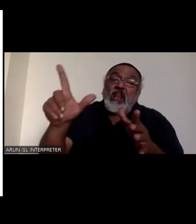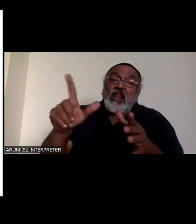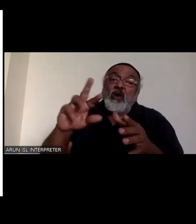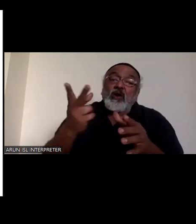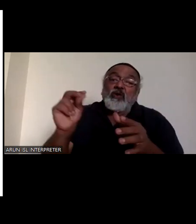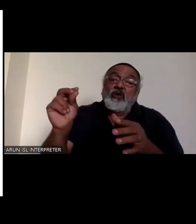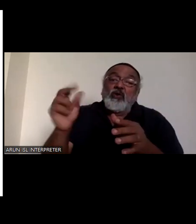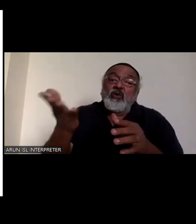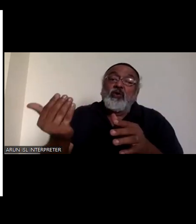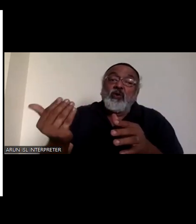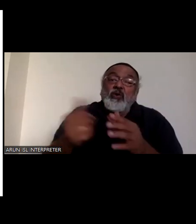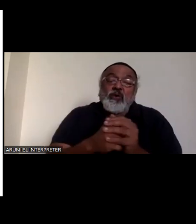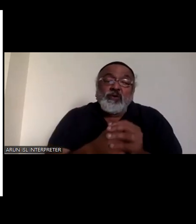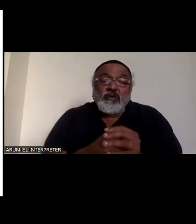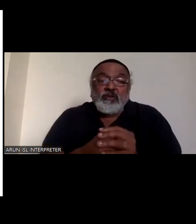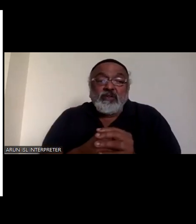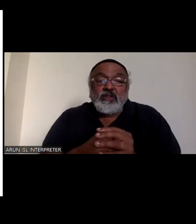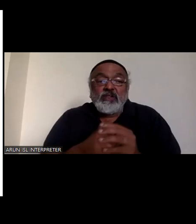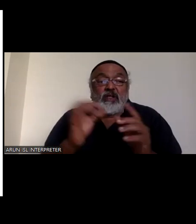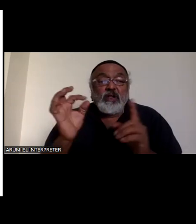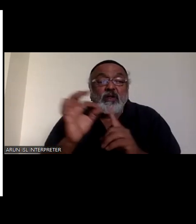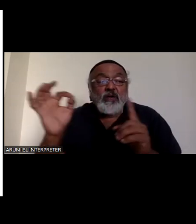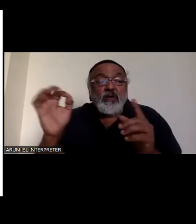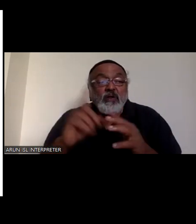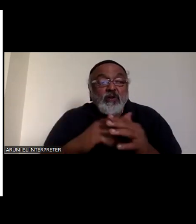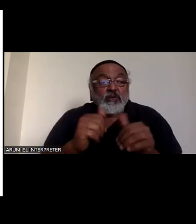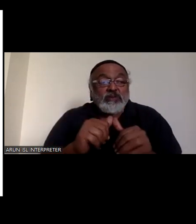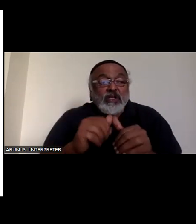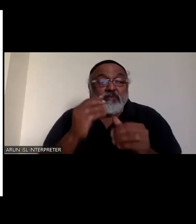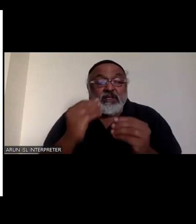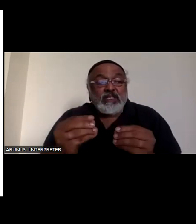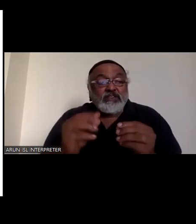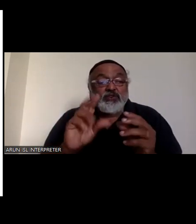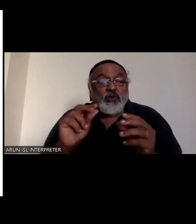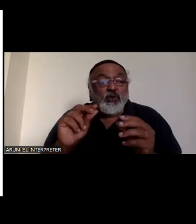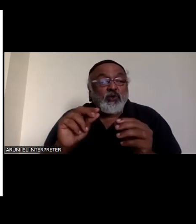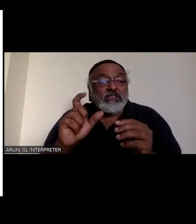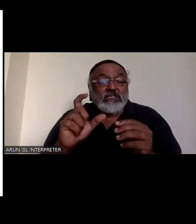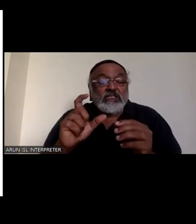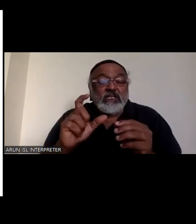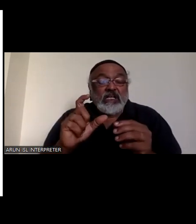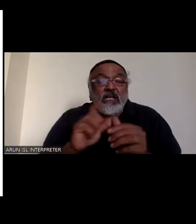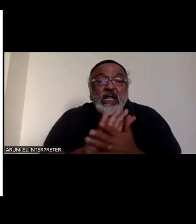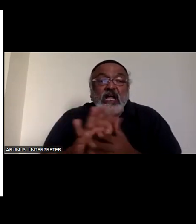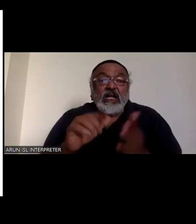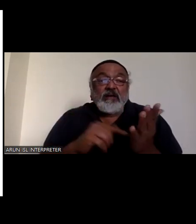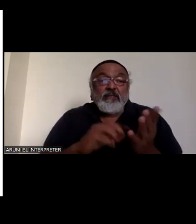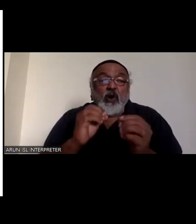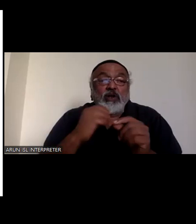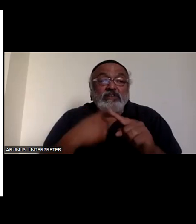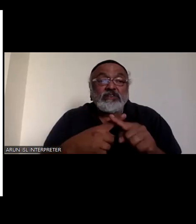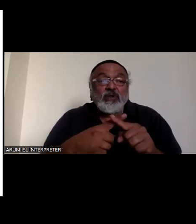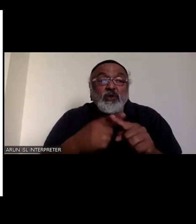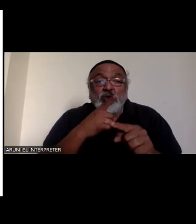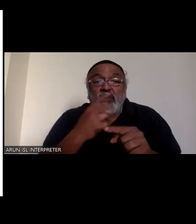नाउ आई विल अगेन रिक्वेस्ट पूजा टू नॉट यूज चैट बॉक्स, इंस्टेड यूज माइक टू रिस्पॉन्ड, अदरवाइज इट विल डिस्टर्ब